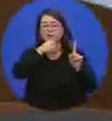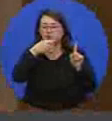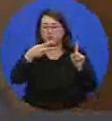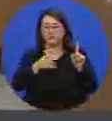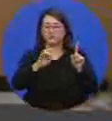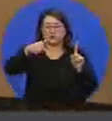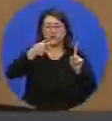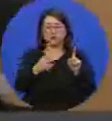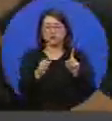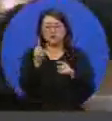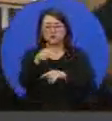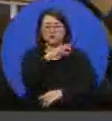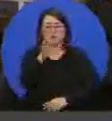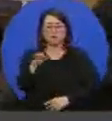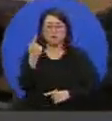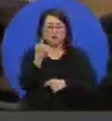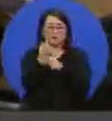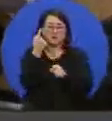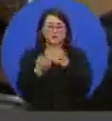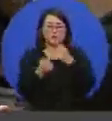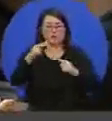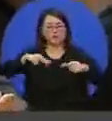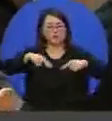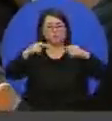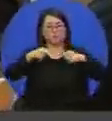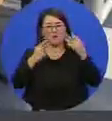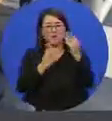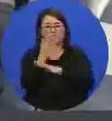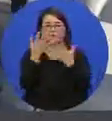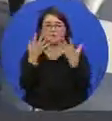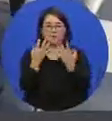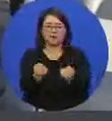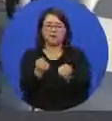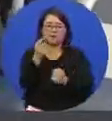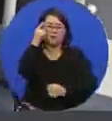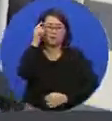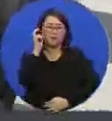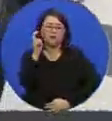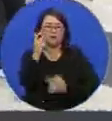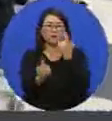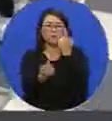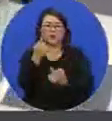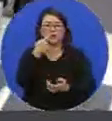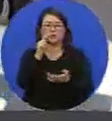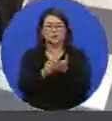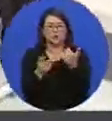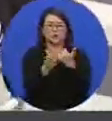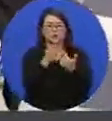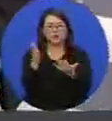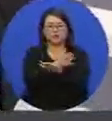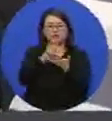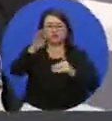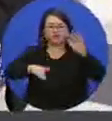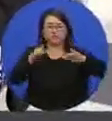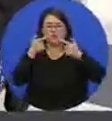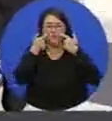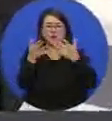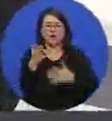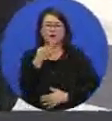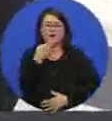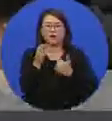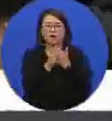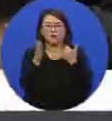많은 10%로 집계됐습니다. 예상보다 변별력이 낮아지면서 진학 상담도 어려움이 예상됩니다.